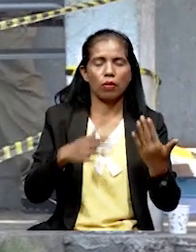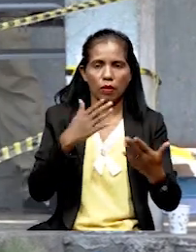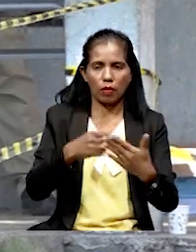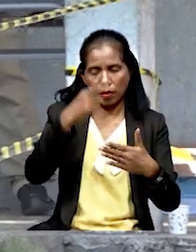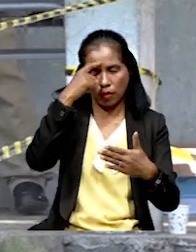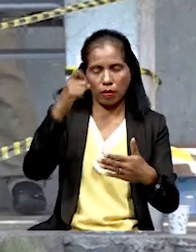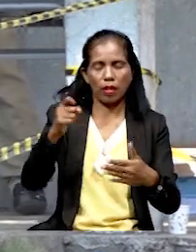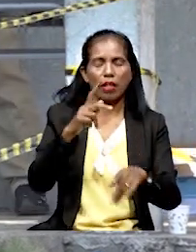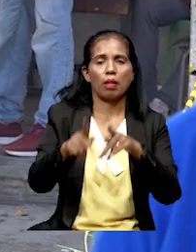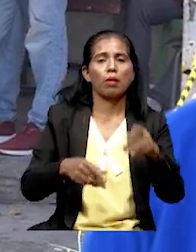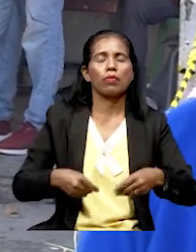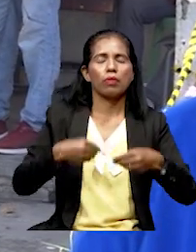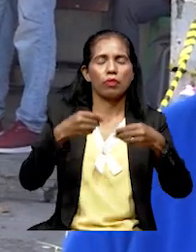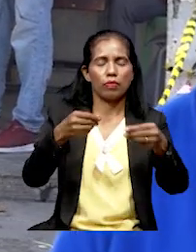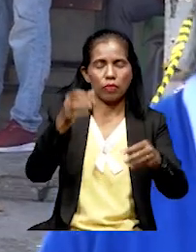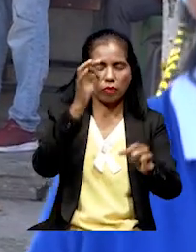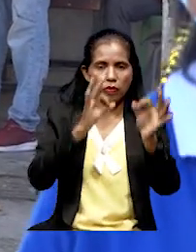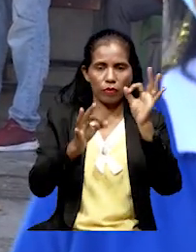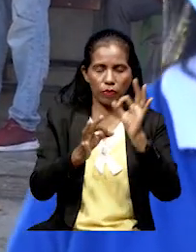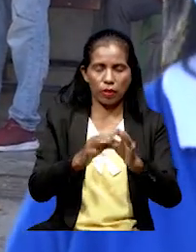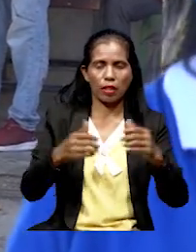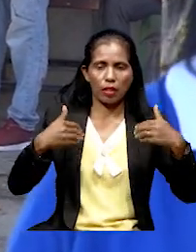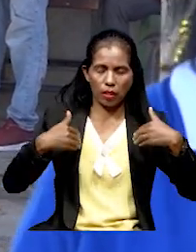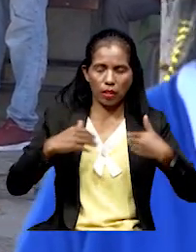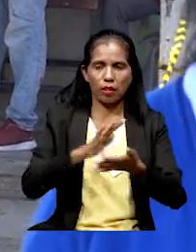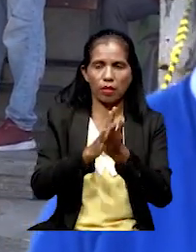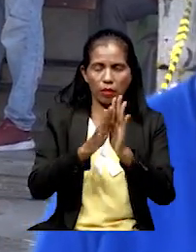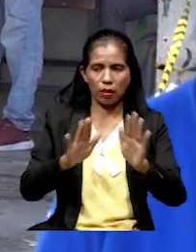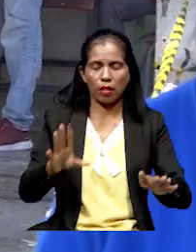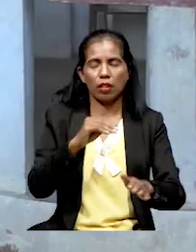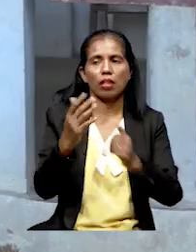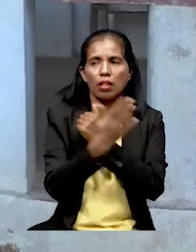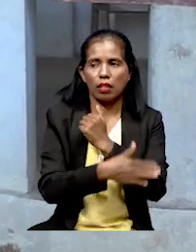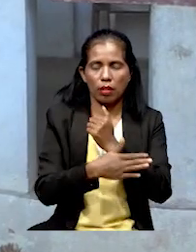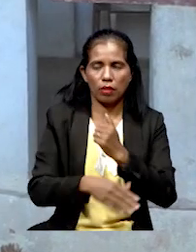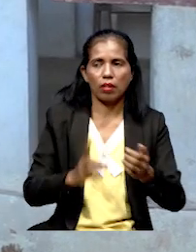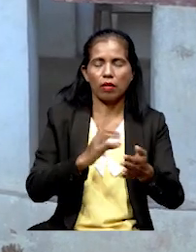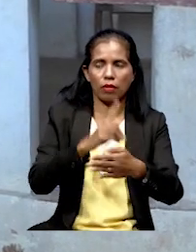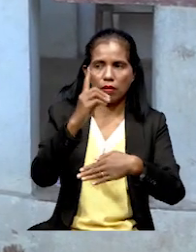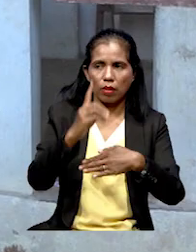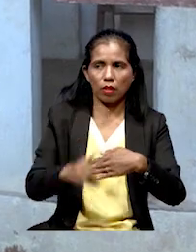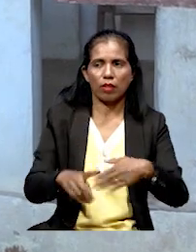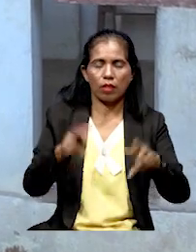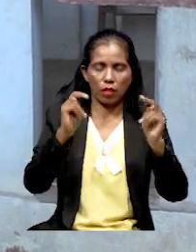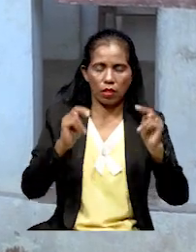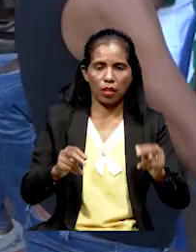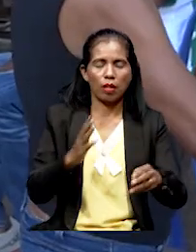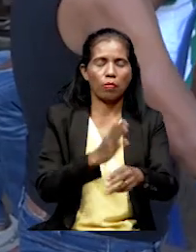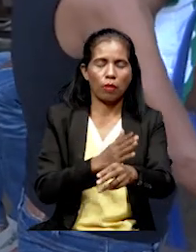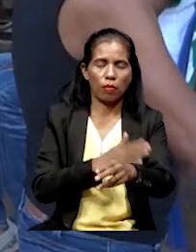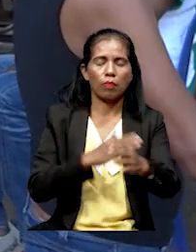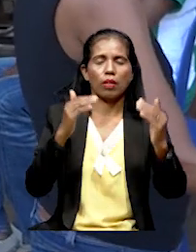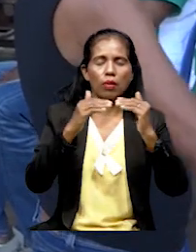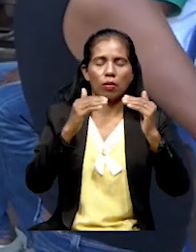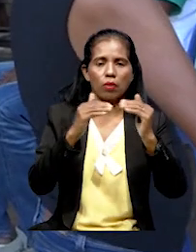fo confiança ba kandidato ida tinggi kria estabilidade e rai laran, desenvolvimento no mos tinggi promove dialogu entre